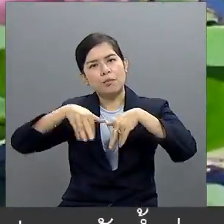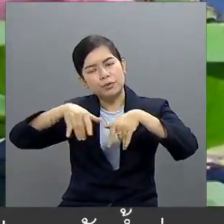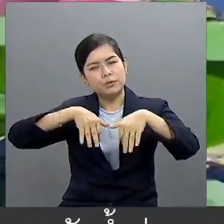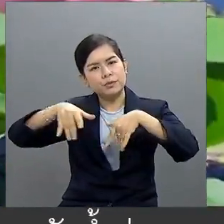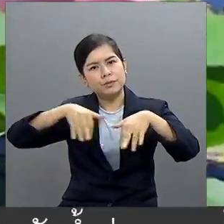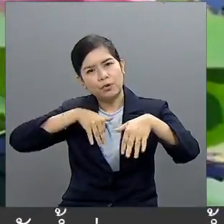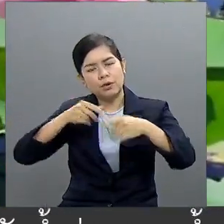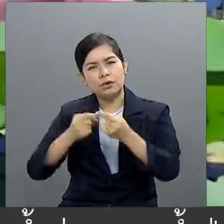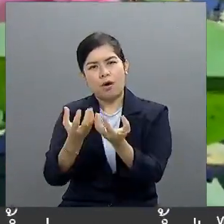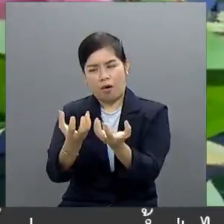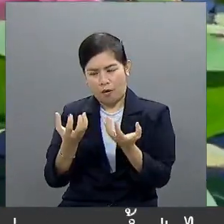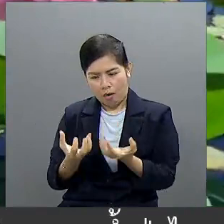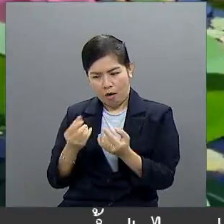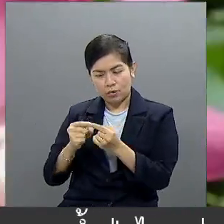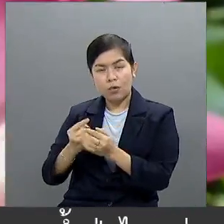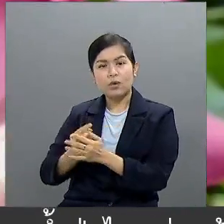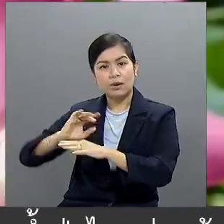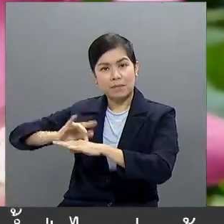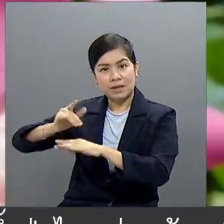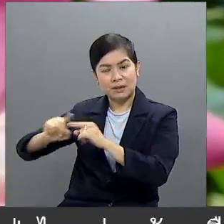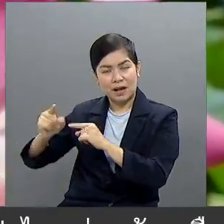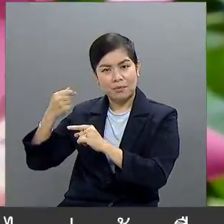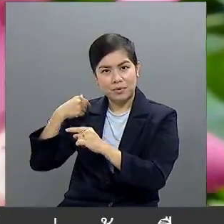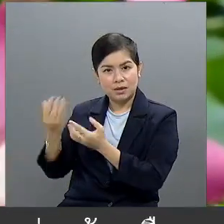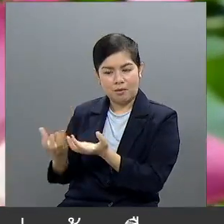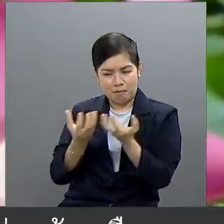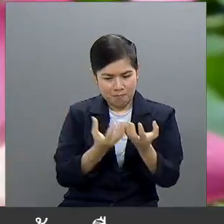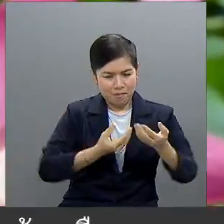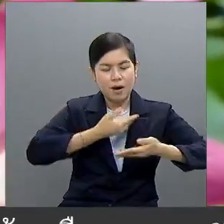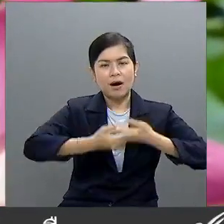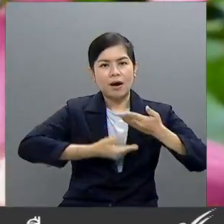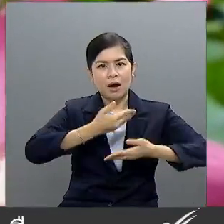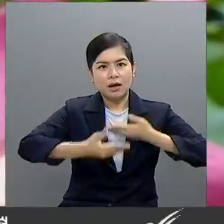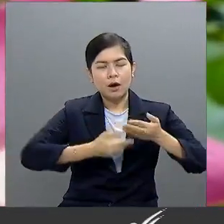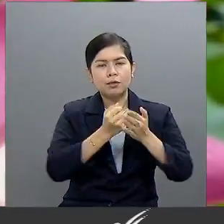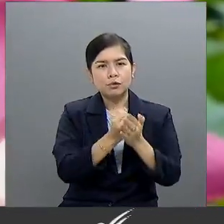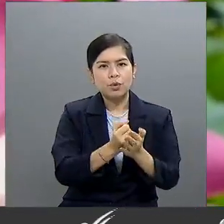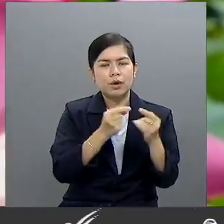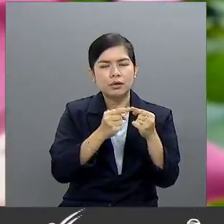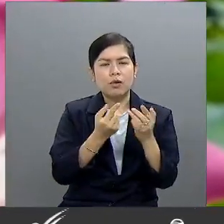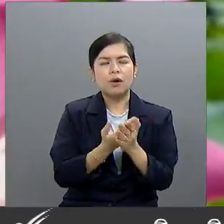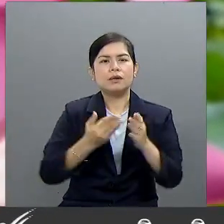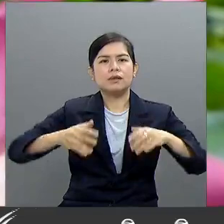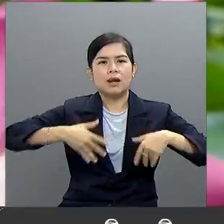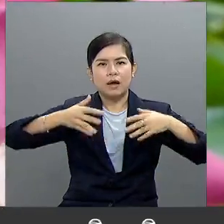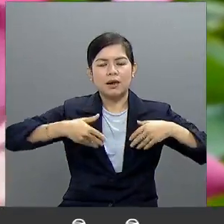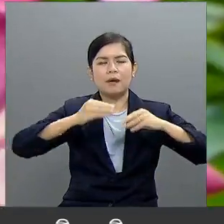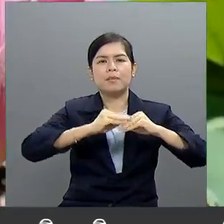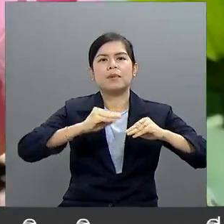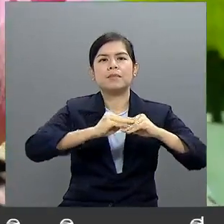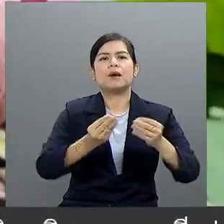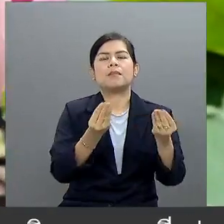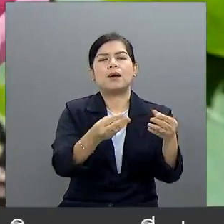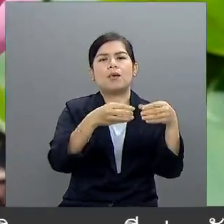มาวางจำหน่ายเพื่อเป็นรายได้เสริมให้กับชาวบ้านที่อาศัยอยู่ในชุมชนอีกด้วยนะคะ เมียงกลีบบัวต้องมา